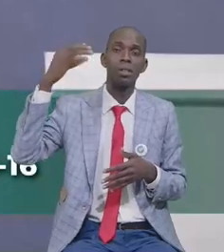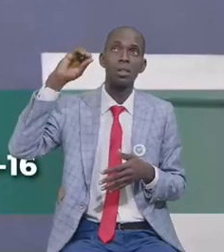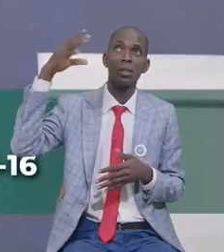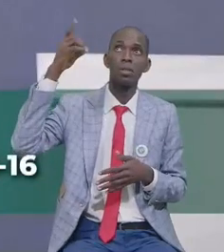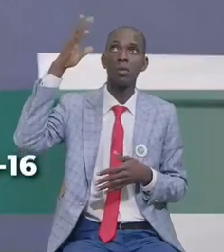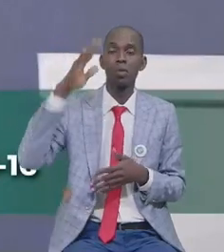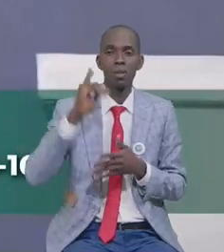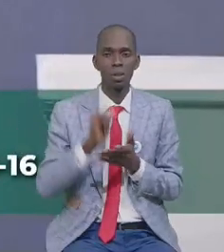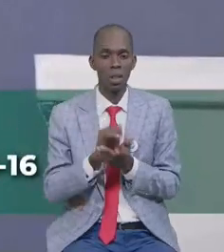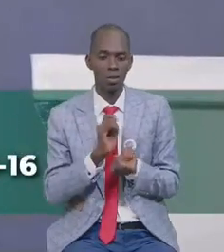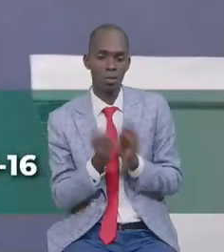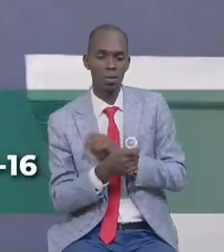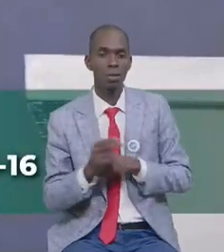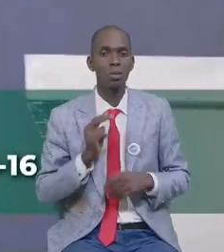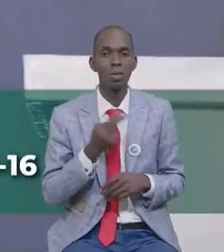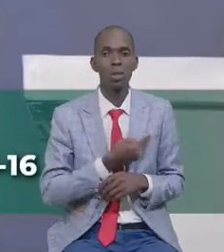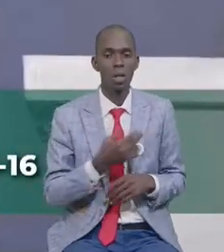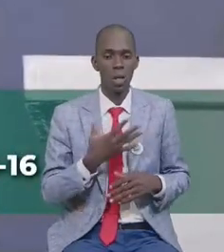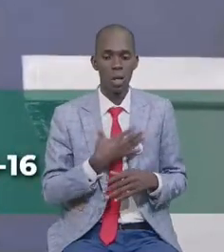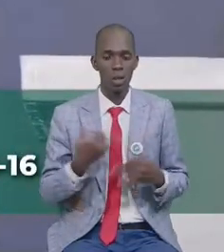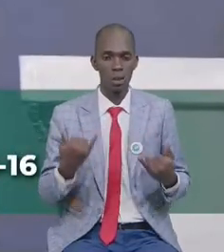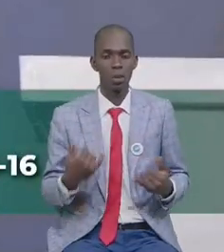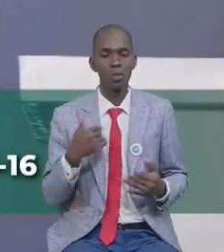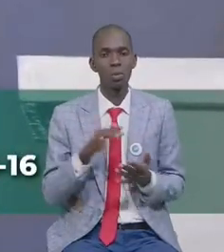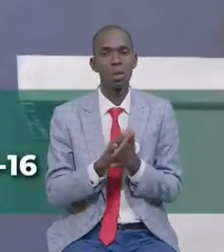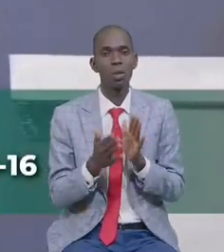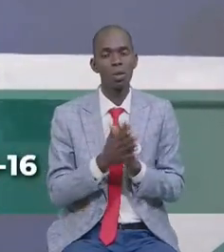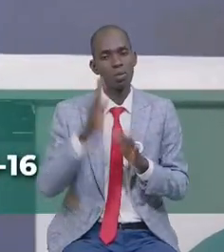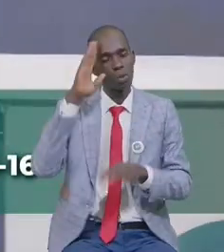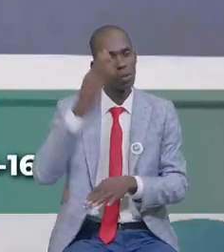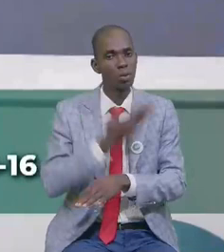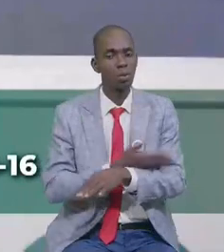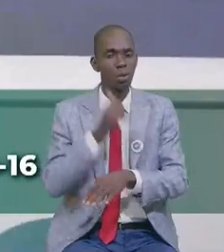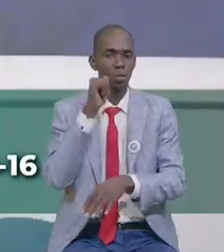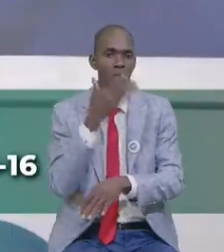transforme et nous devenons des fils de Dieu, les filles de Dieu.